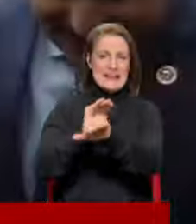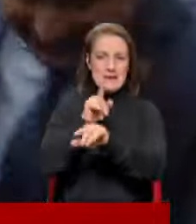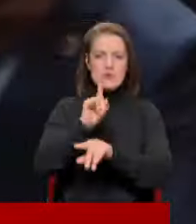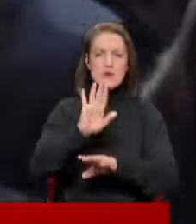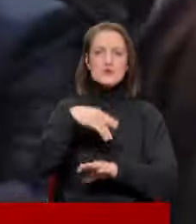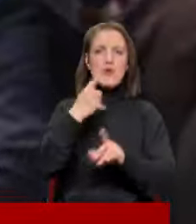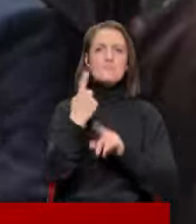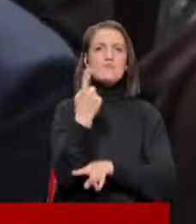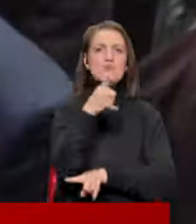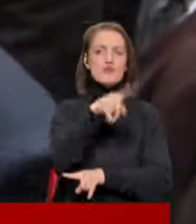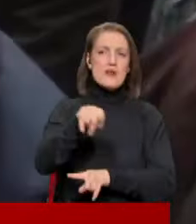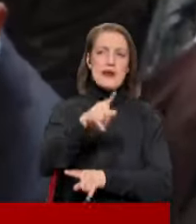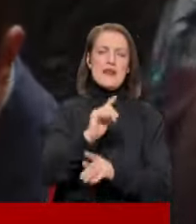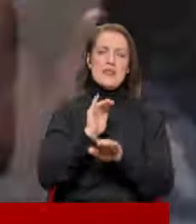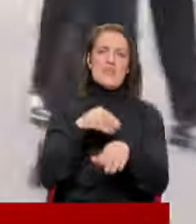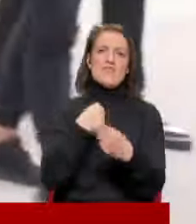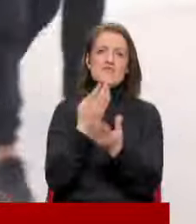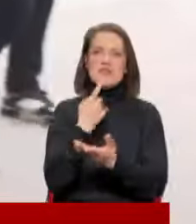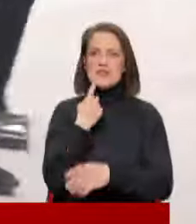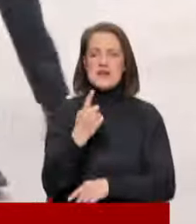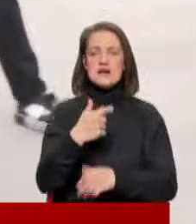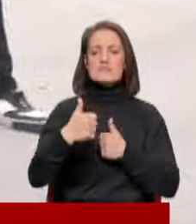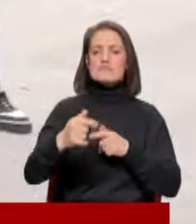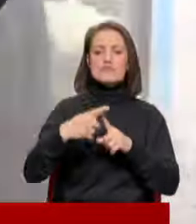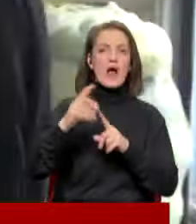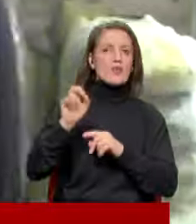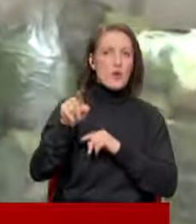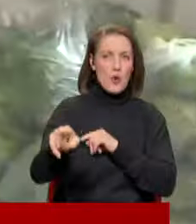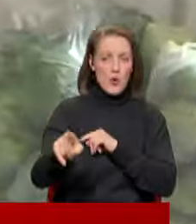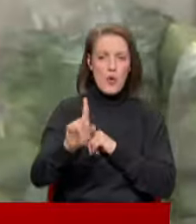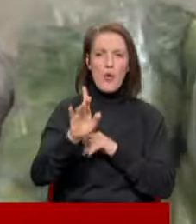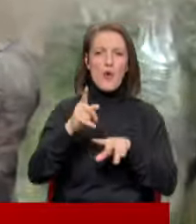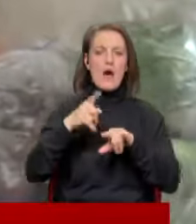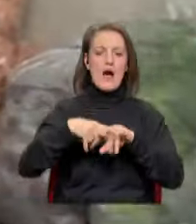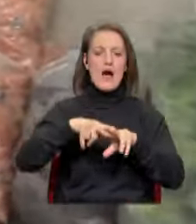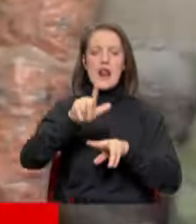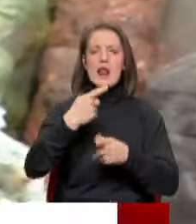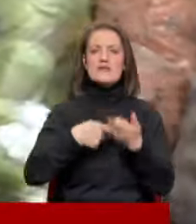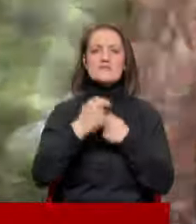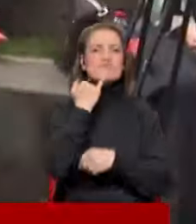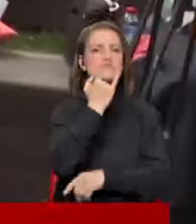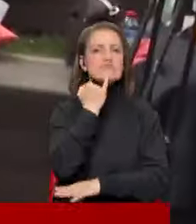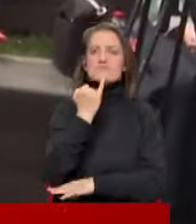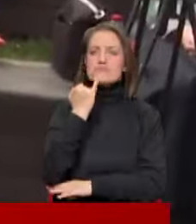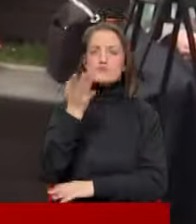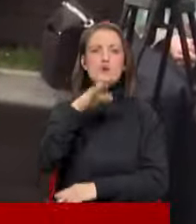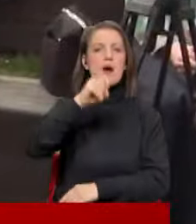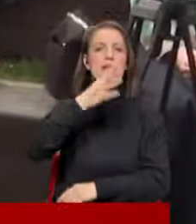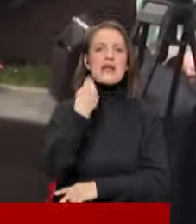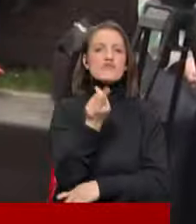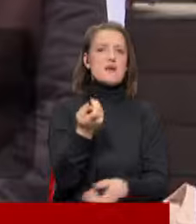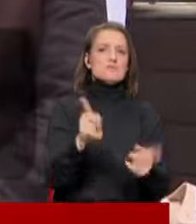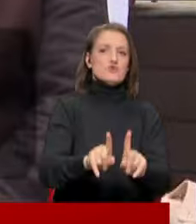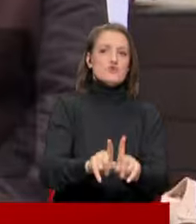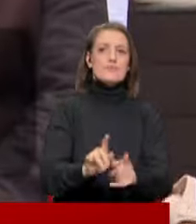olar verileceğini söyledi Mansur Yavaş rakibi Turgut Altınok önce hal esnafını ziyaret etti ardından da AK Partili gençlerle